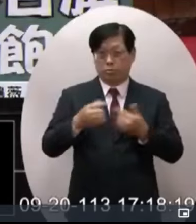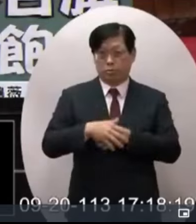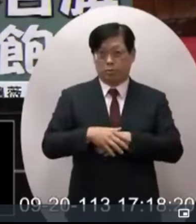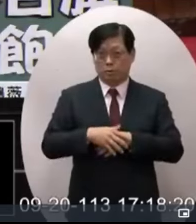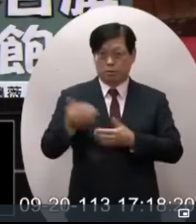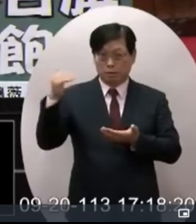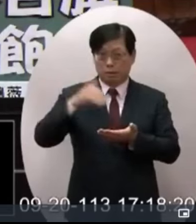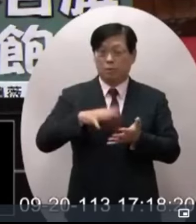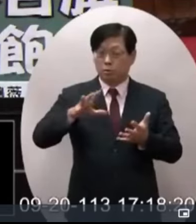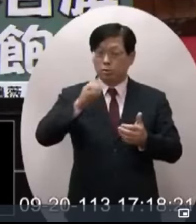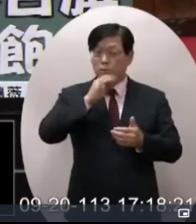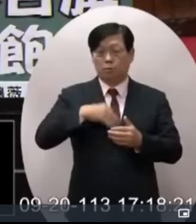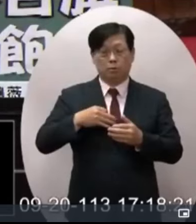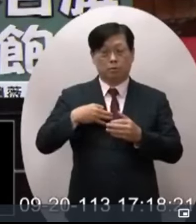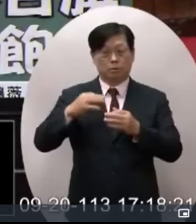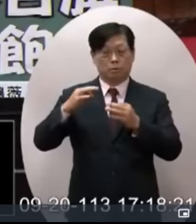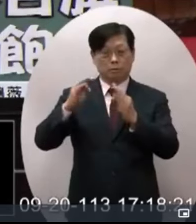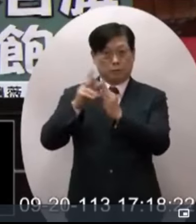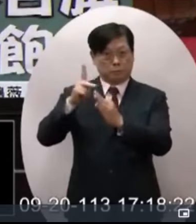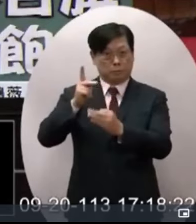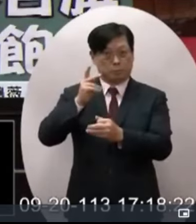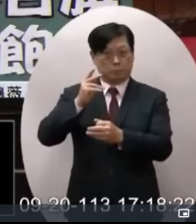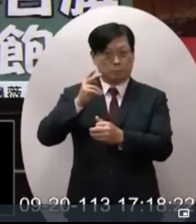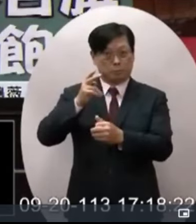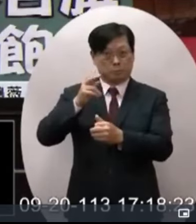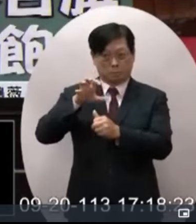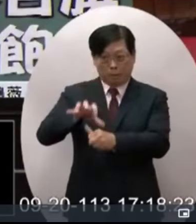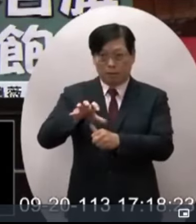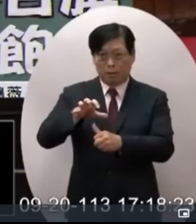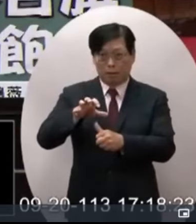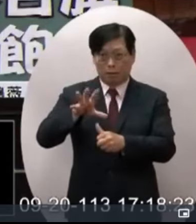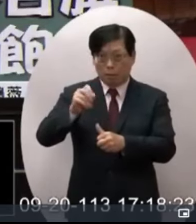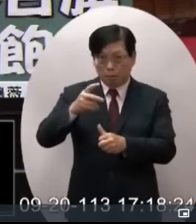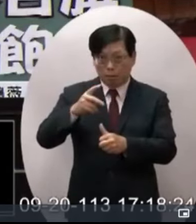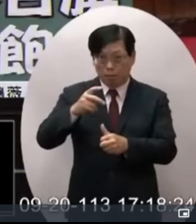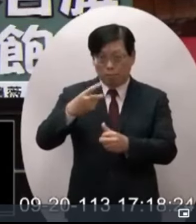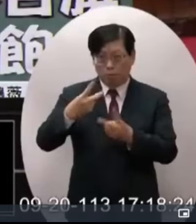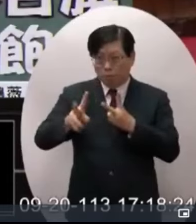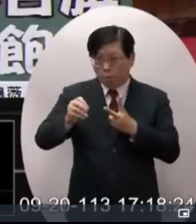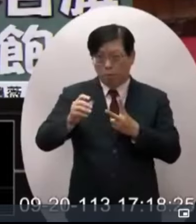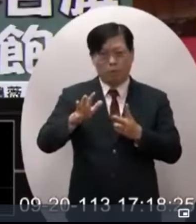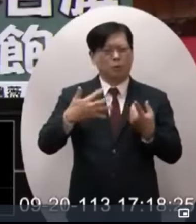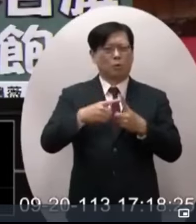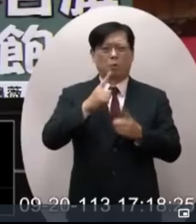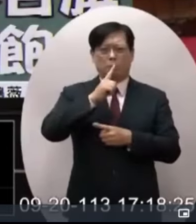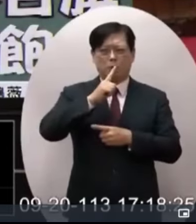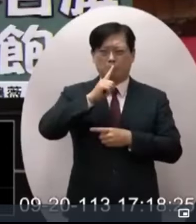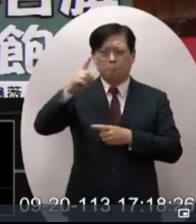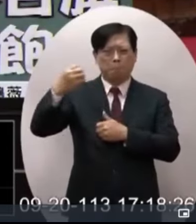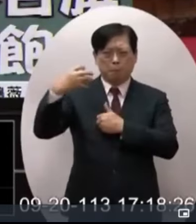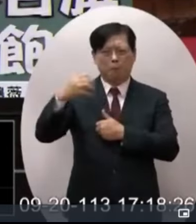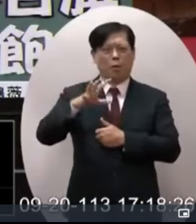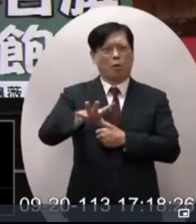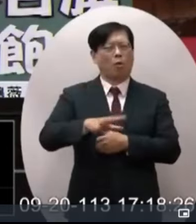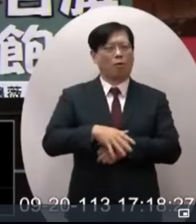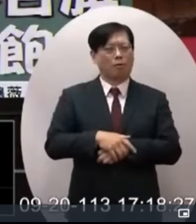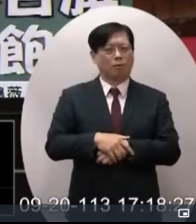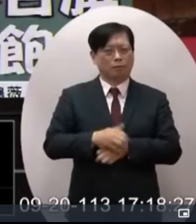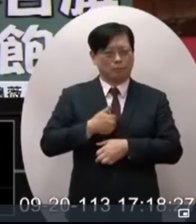说有没有限贷令啊？没有，没有限贷令。可是有没有呢？哎，我们都接受很多的陈情啊，有没有？有